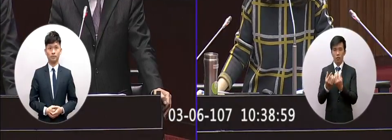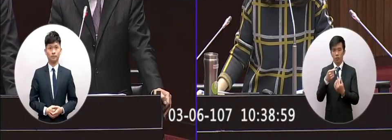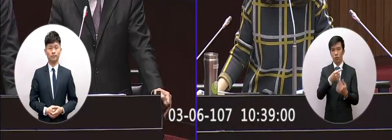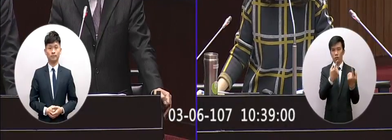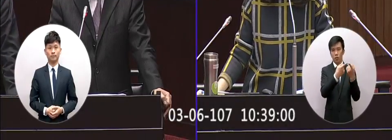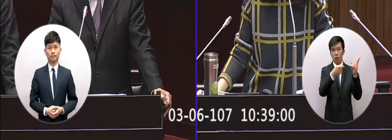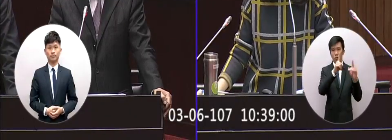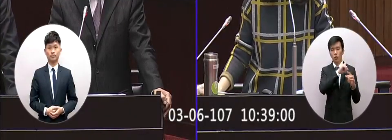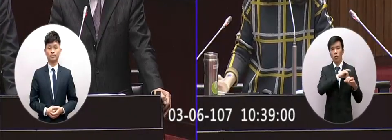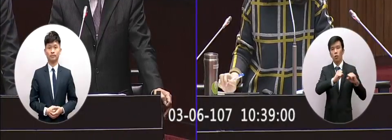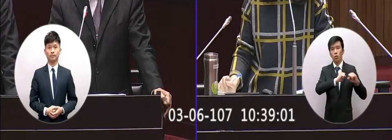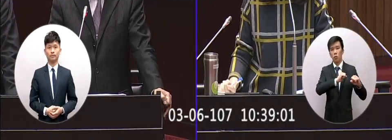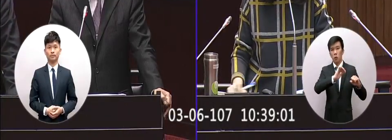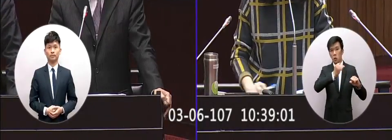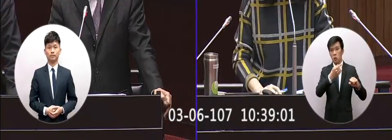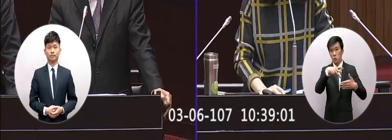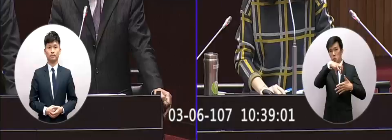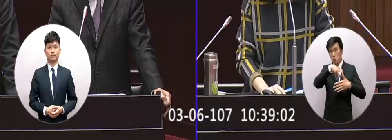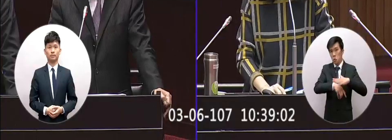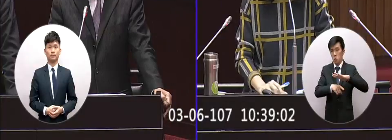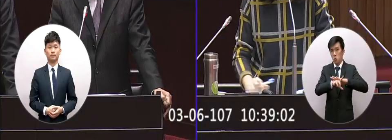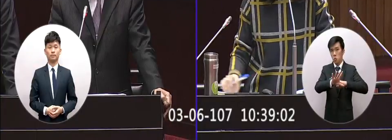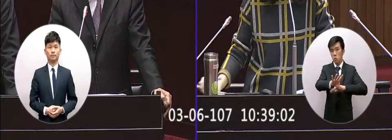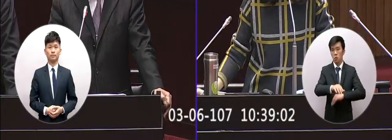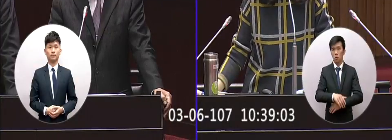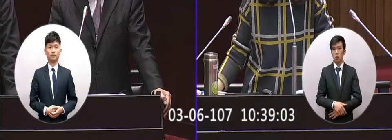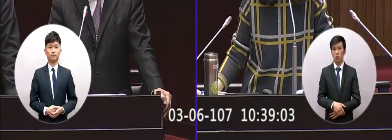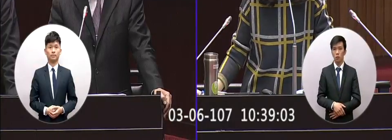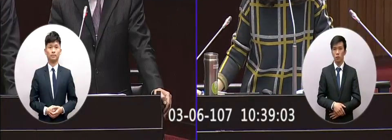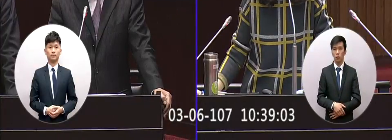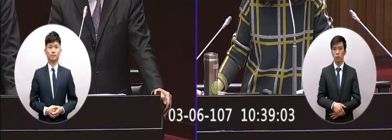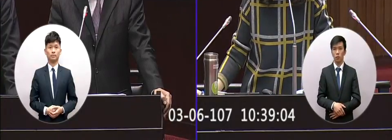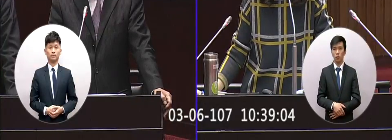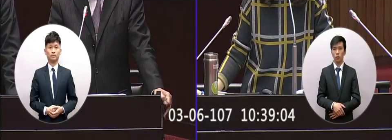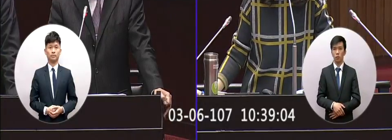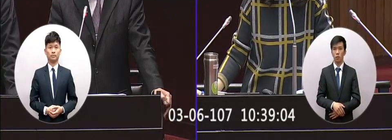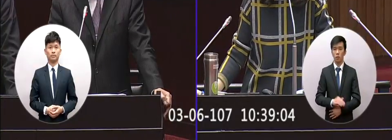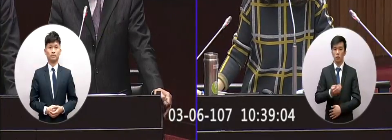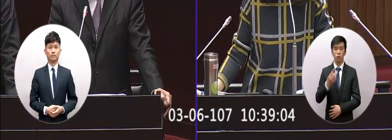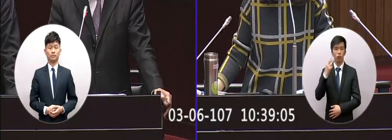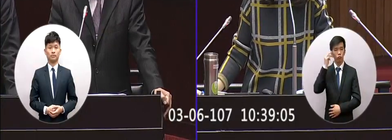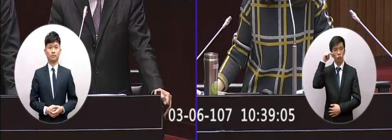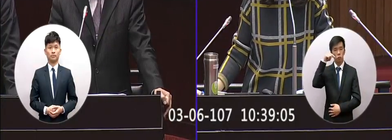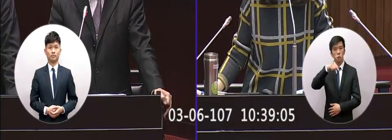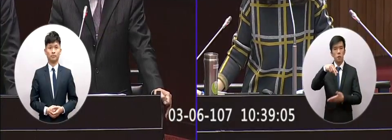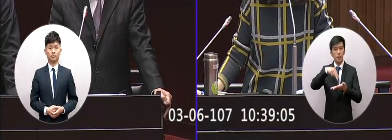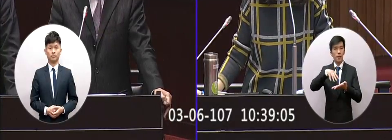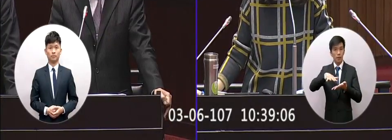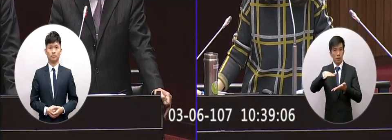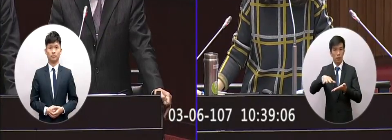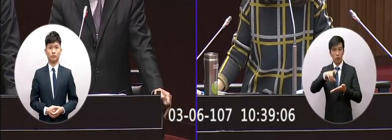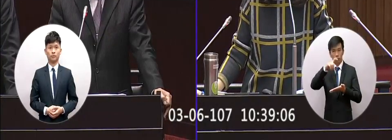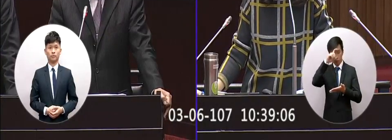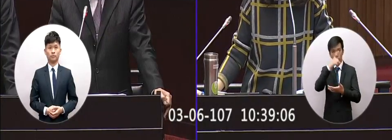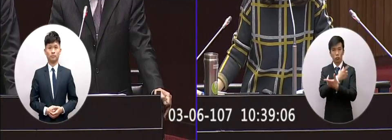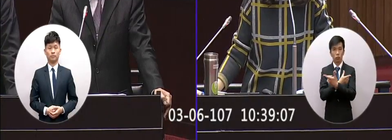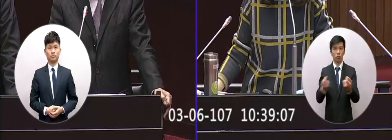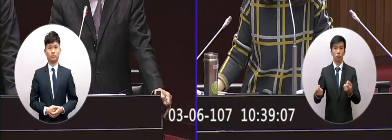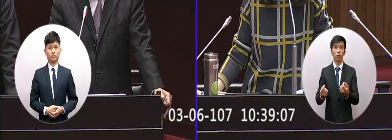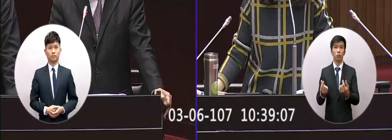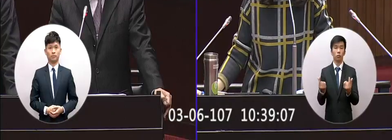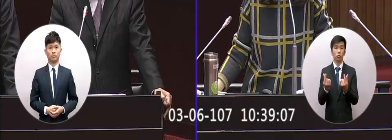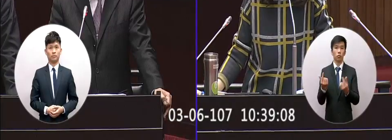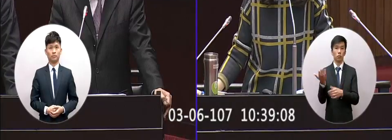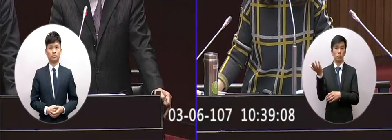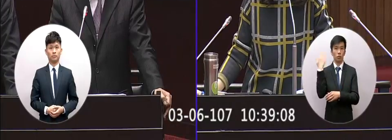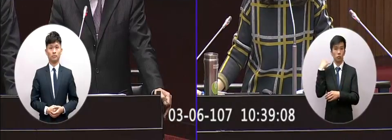掩饰这违法的一个这个状况了但我觉得这个立场基本上要一致了我想阳明大学的